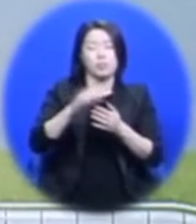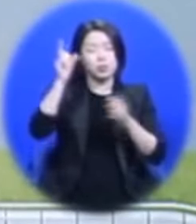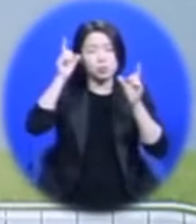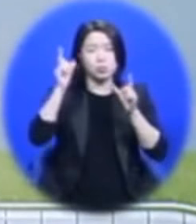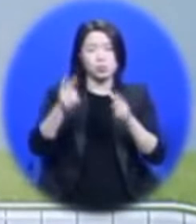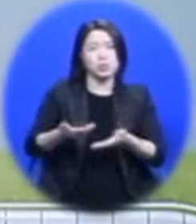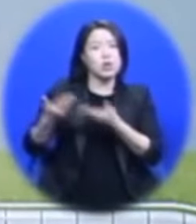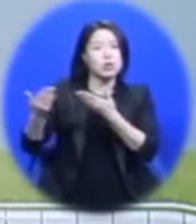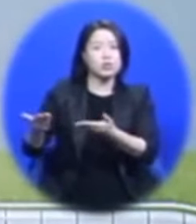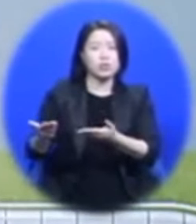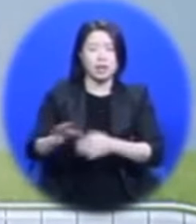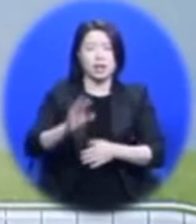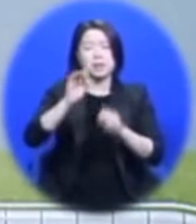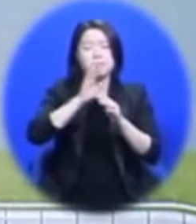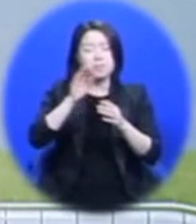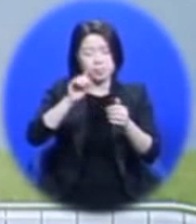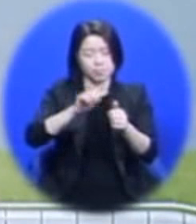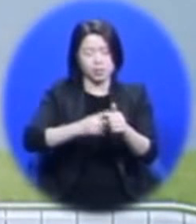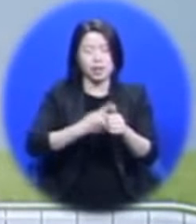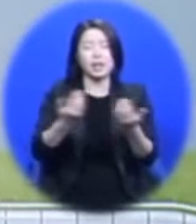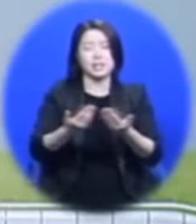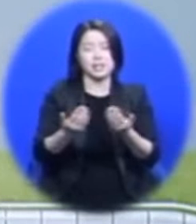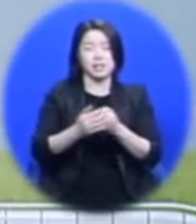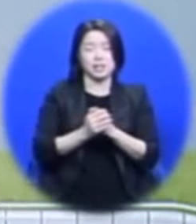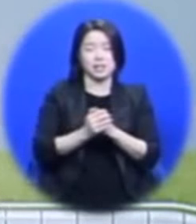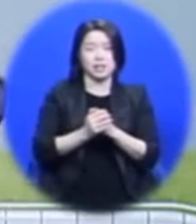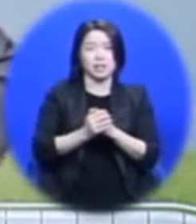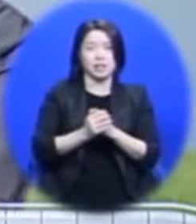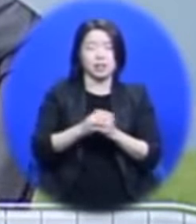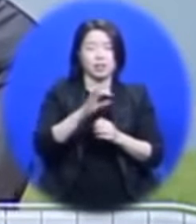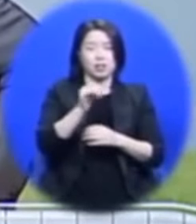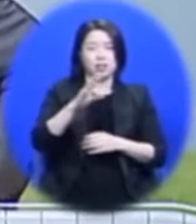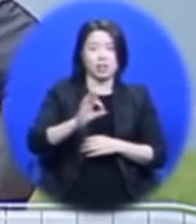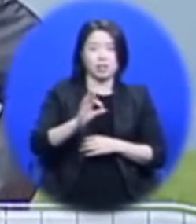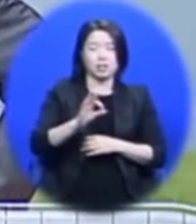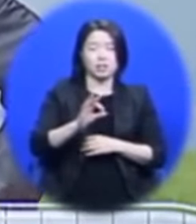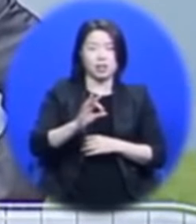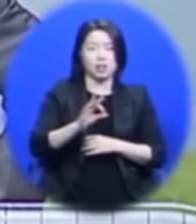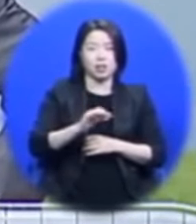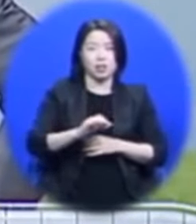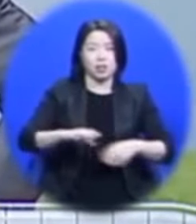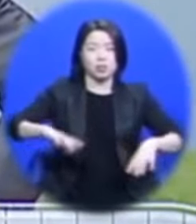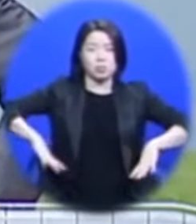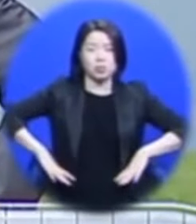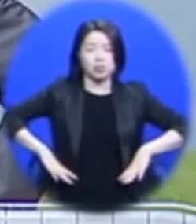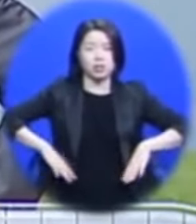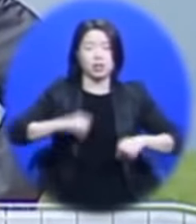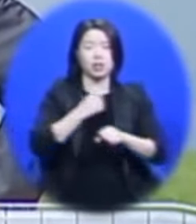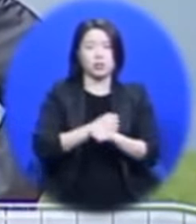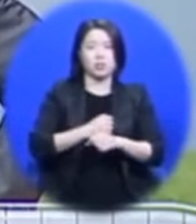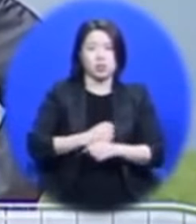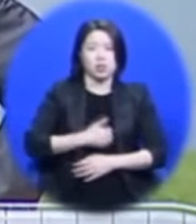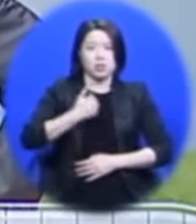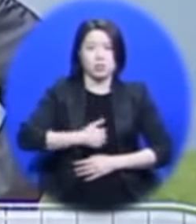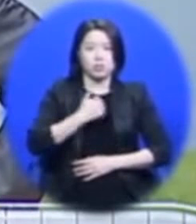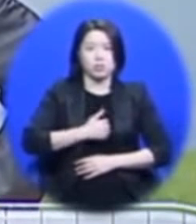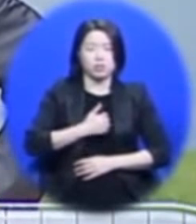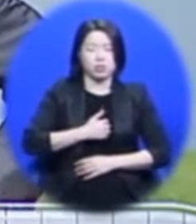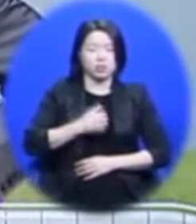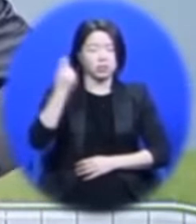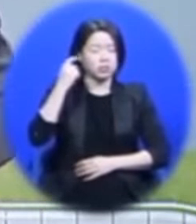그게 마땅한 일이 아니겠냐고. 양 씨가 손에 허리에다가 손을 얹고 씩씩거리고